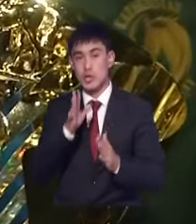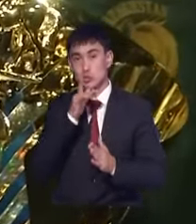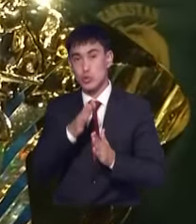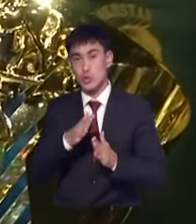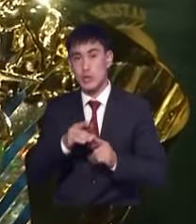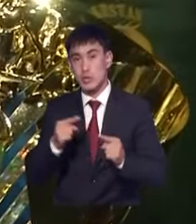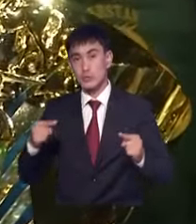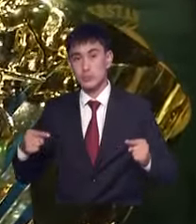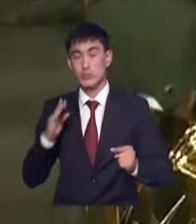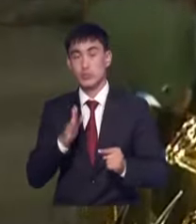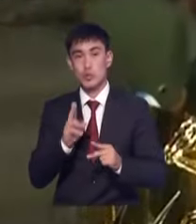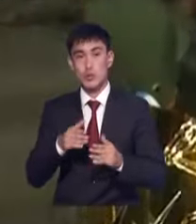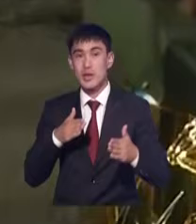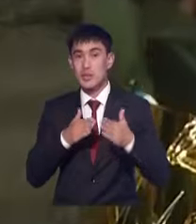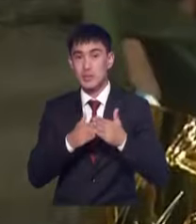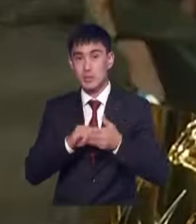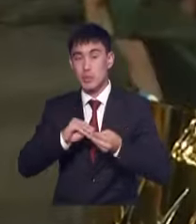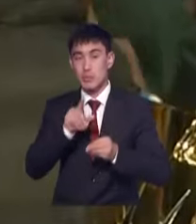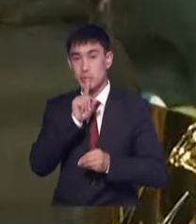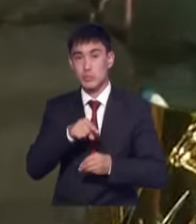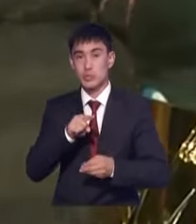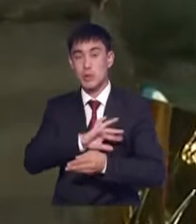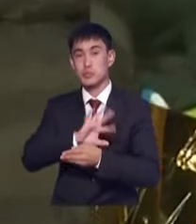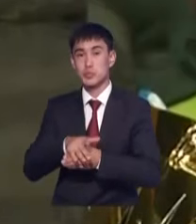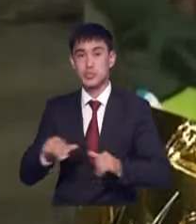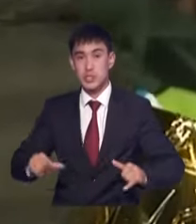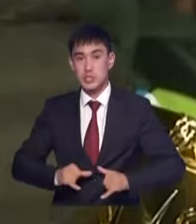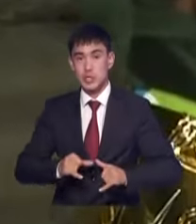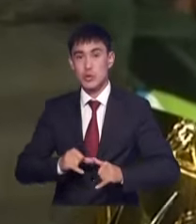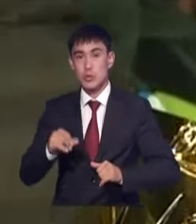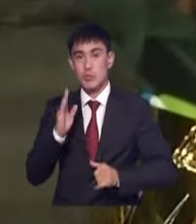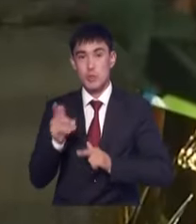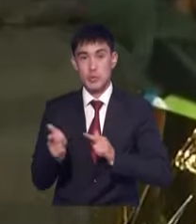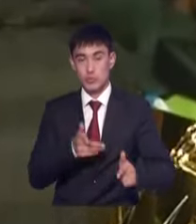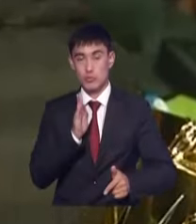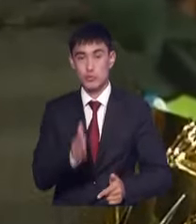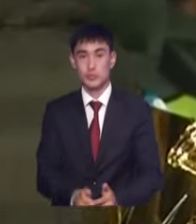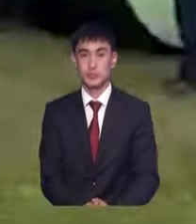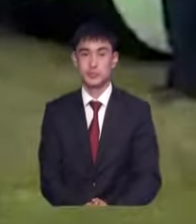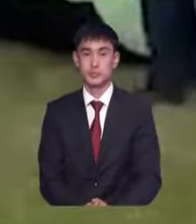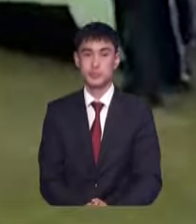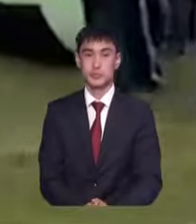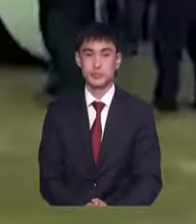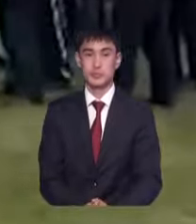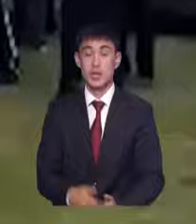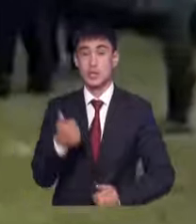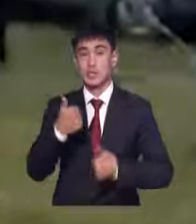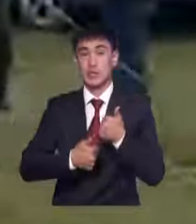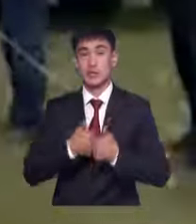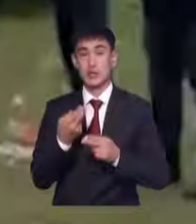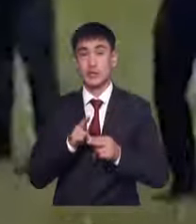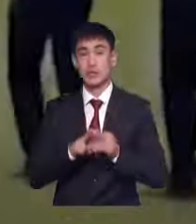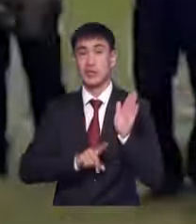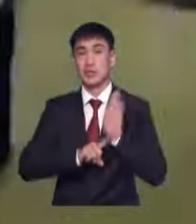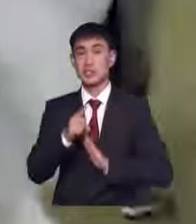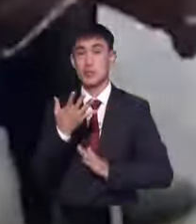таких мероприятий, чтобы избежать подобных проблем и обеспечить скакунам надлежащую подготовку. Соревнования, которые